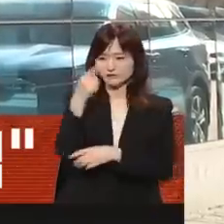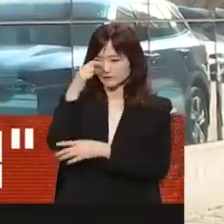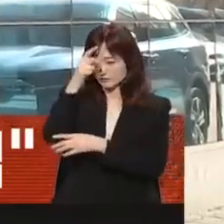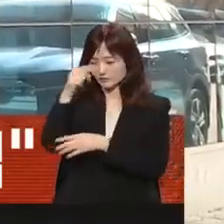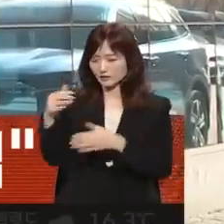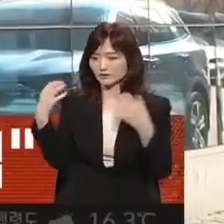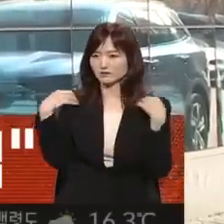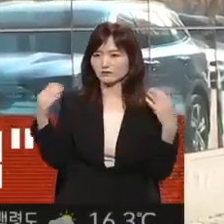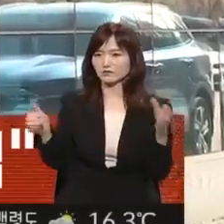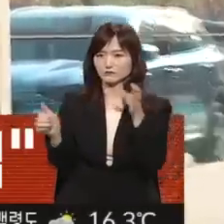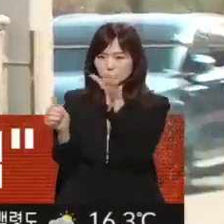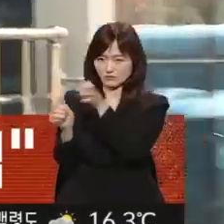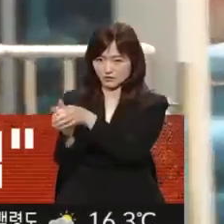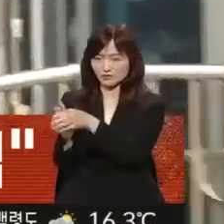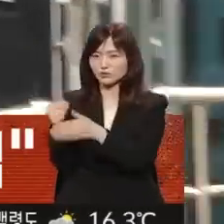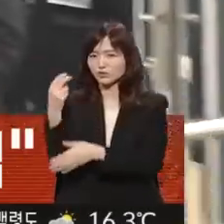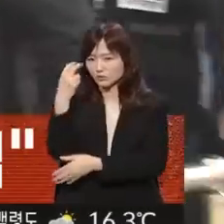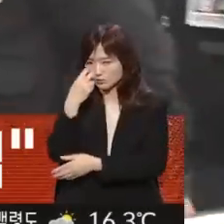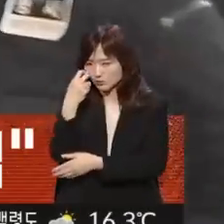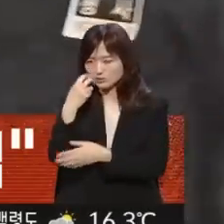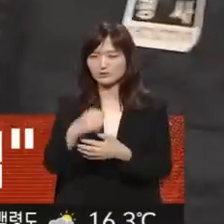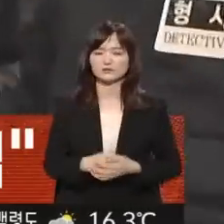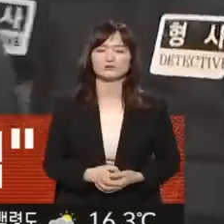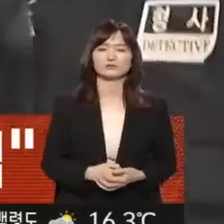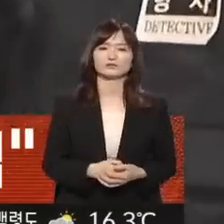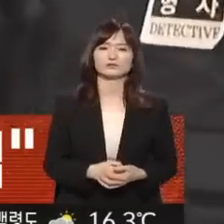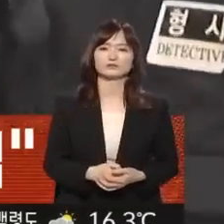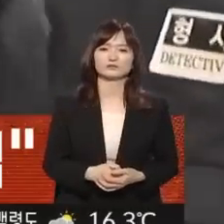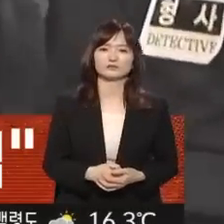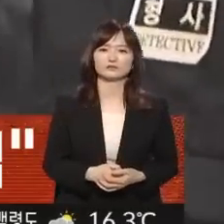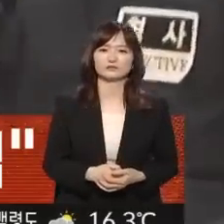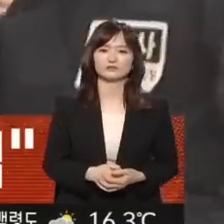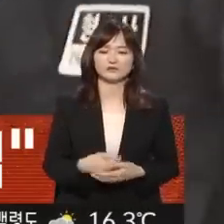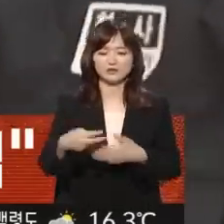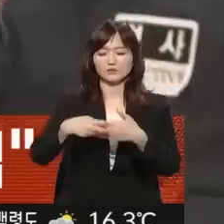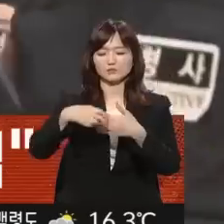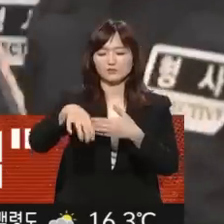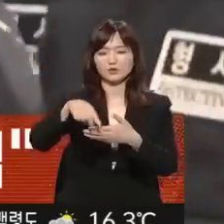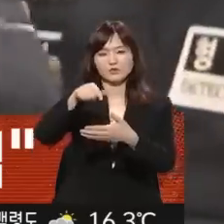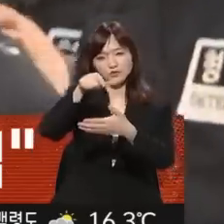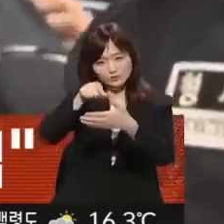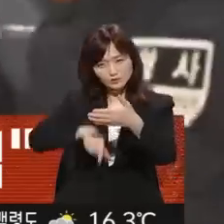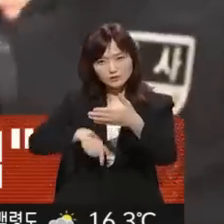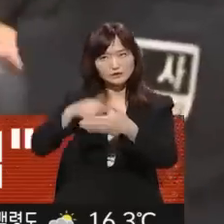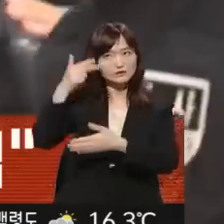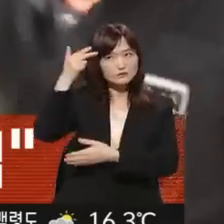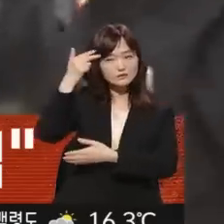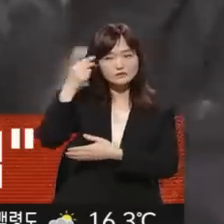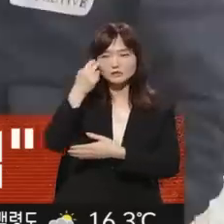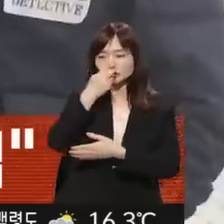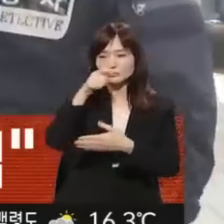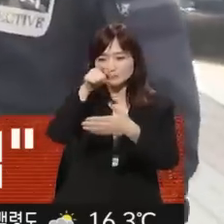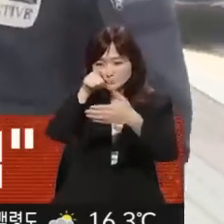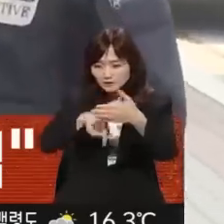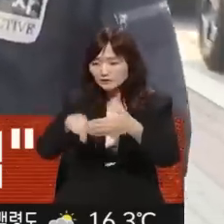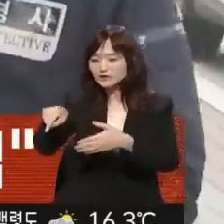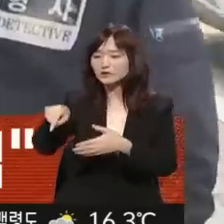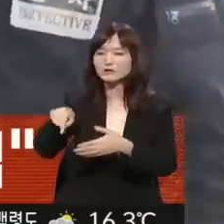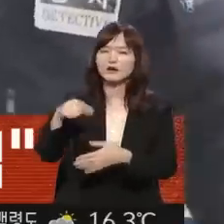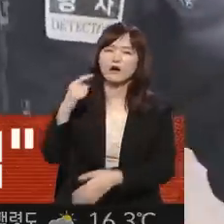지금 고교생활 기록부나 정신과 병원 기록 뭐 이런 거 다 봤을 때 이것은 다